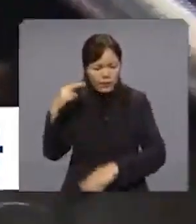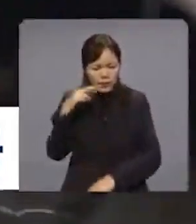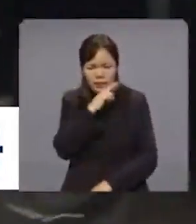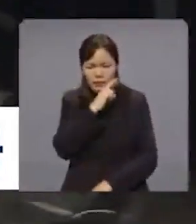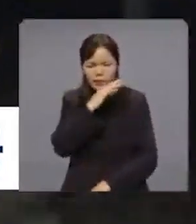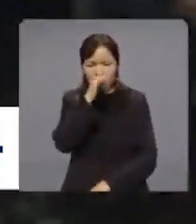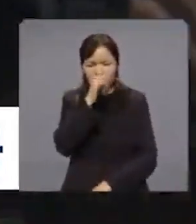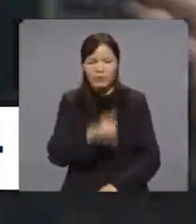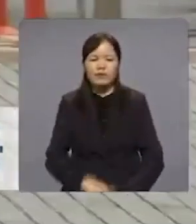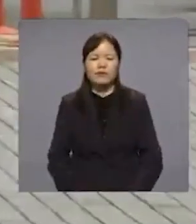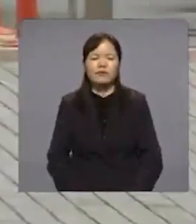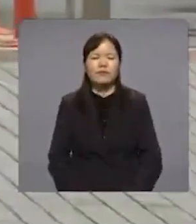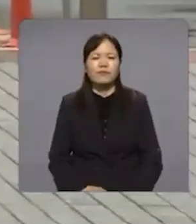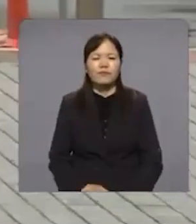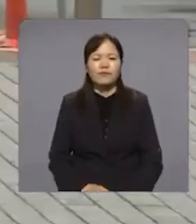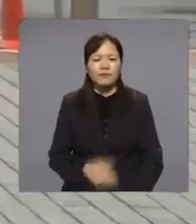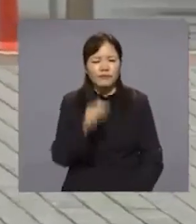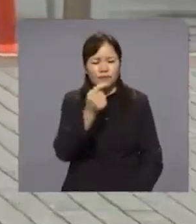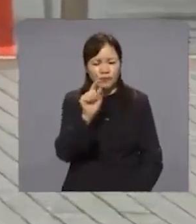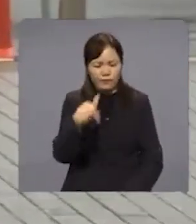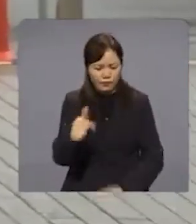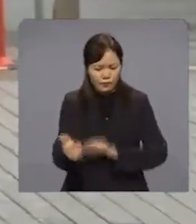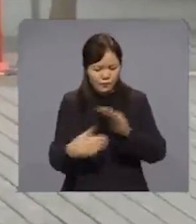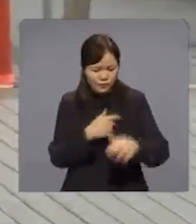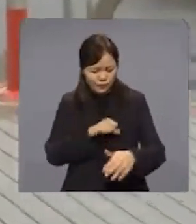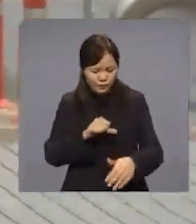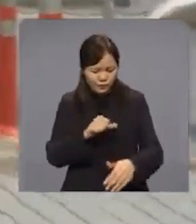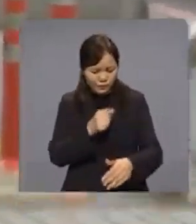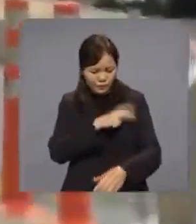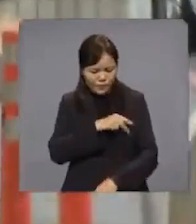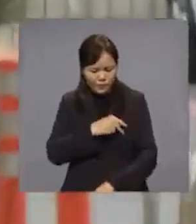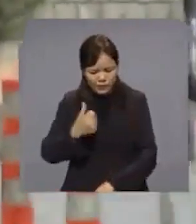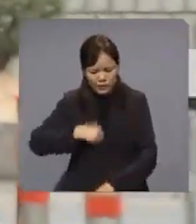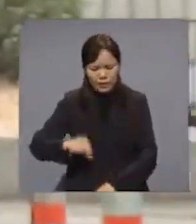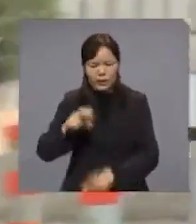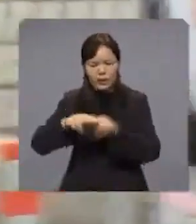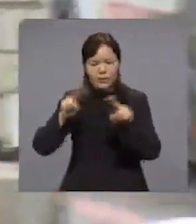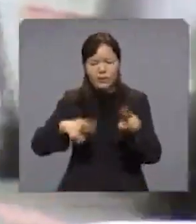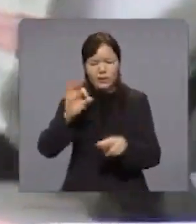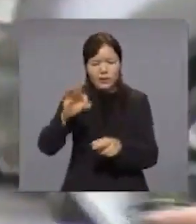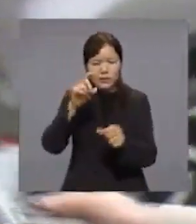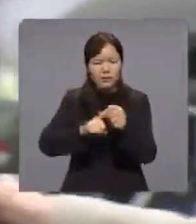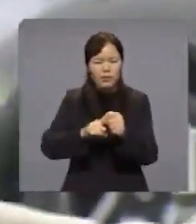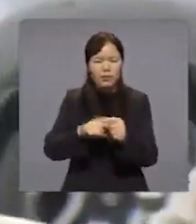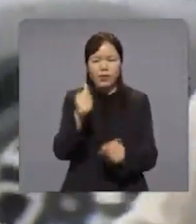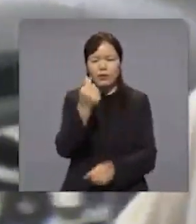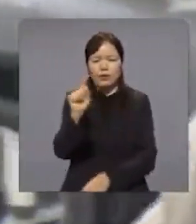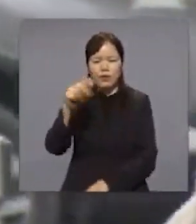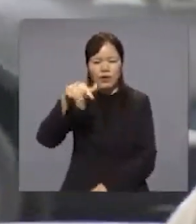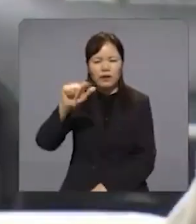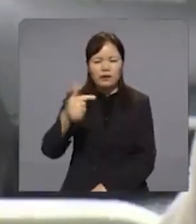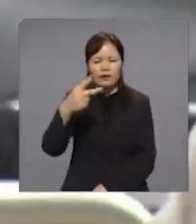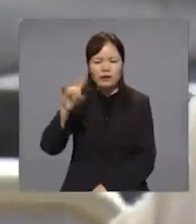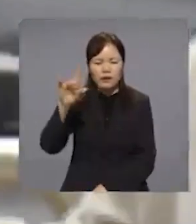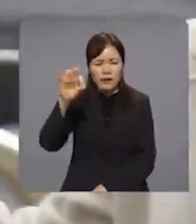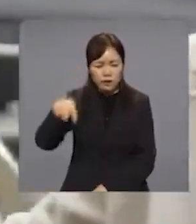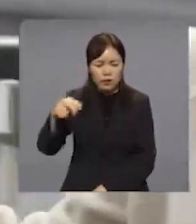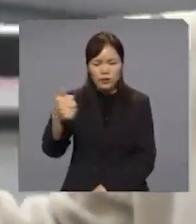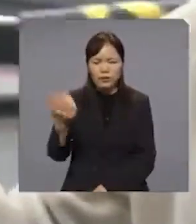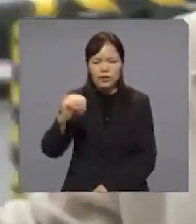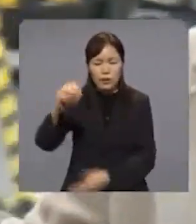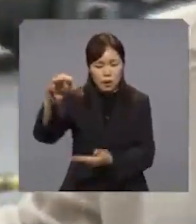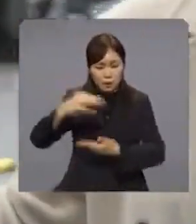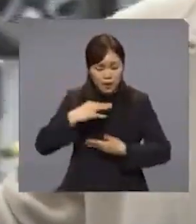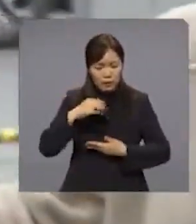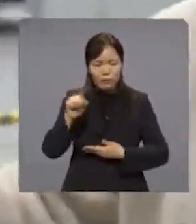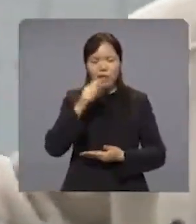입건됐습니다. 검찰은 곽 전 의원이 아들 퇴직금 명목으로 화천대유에서 50억을 수수한 게 사실상 범죄